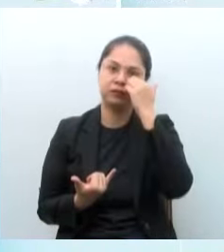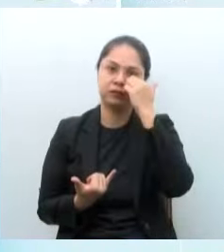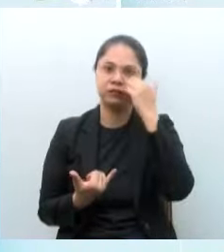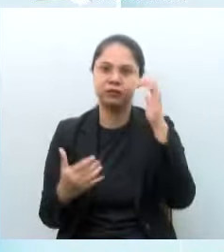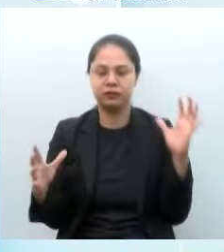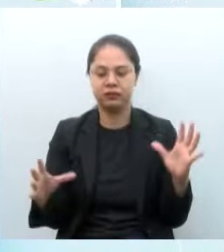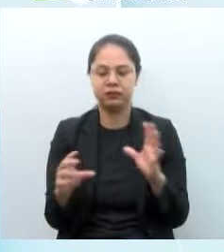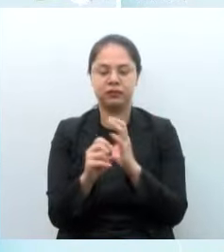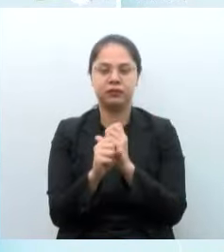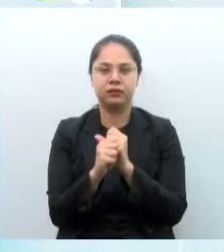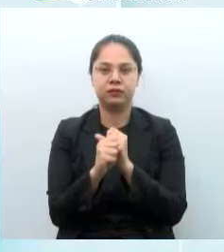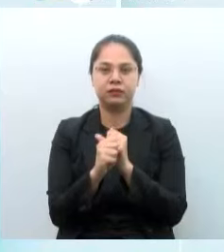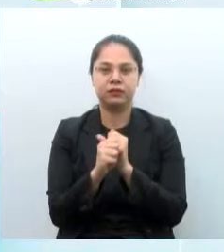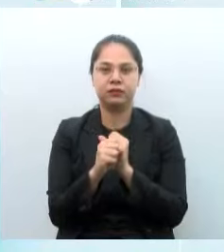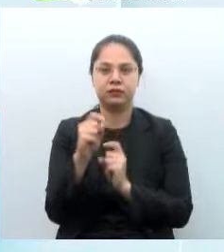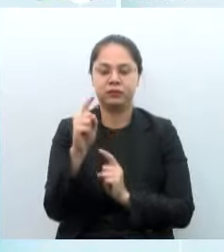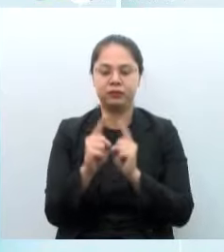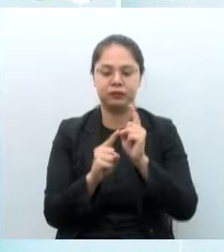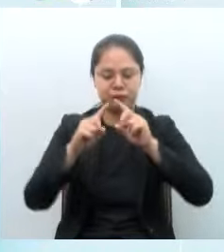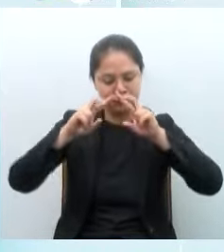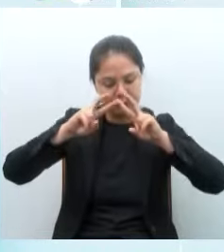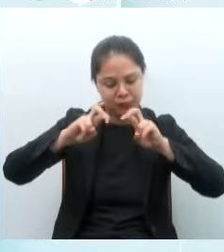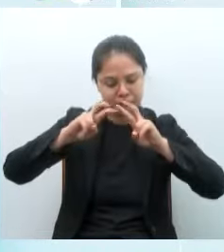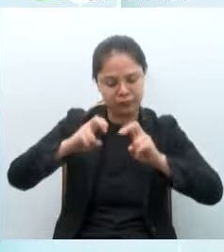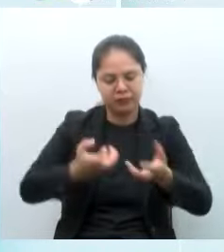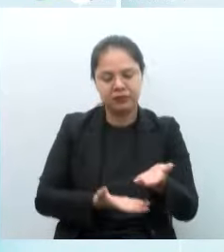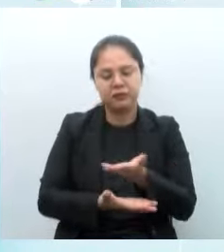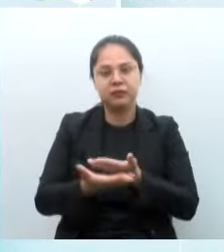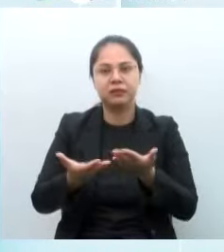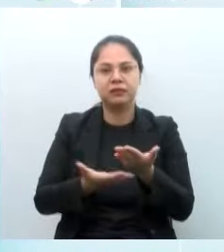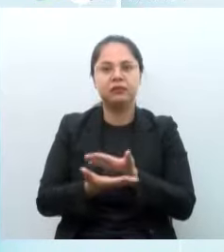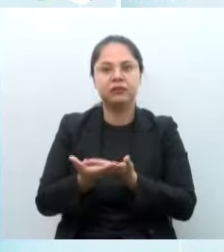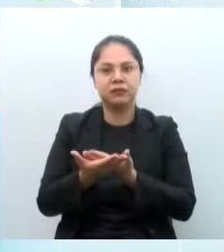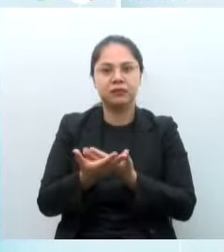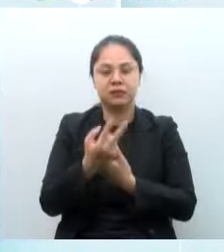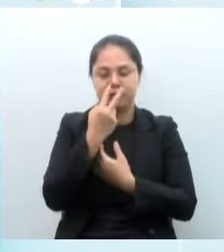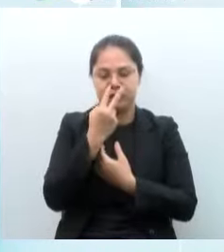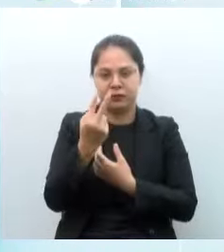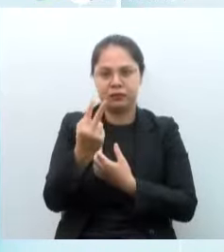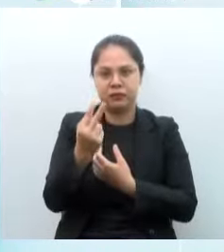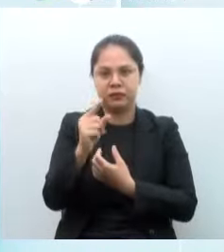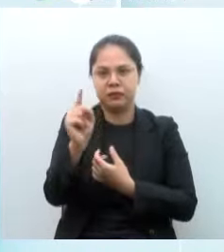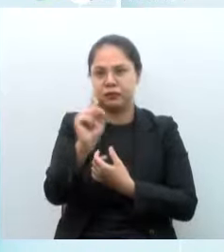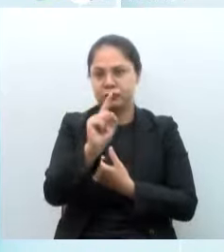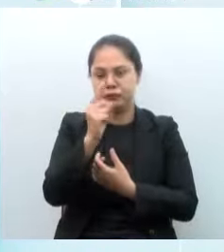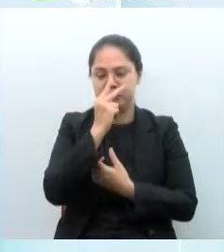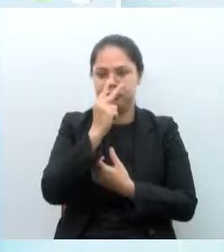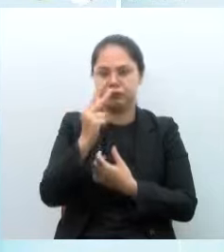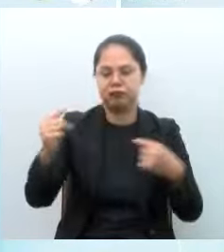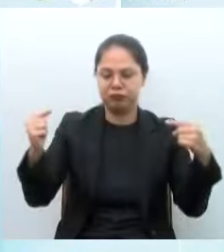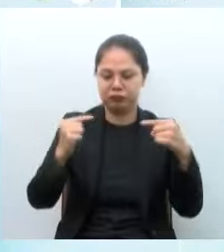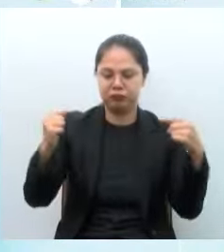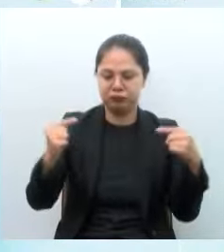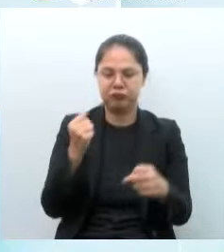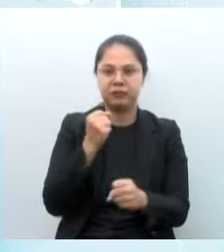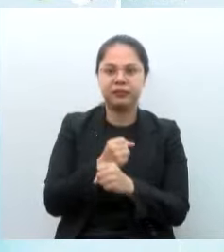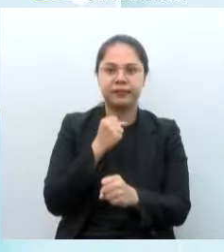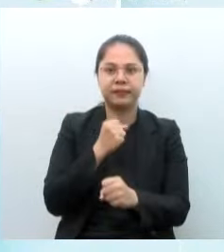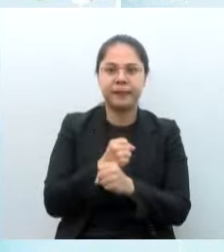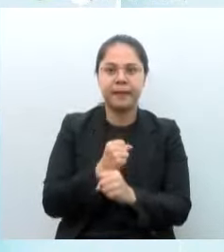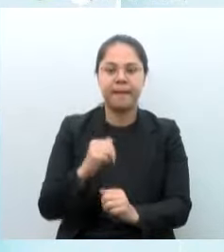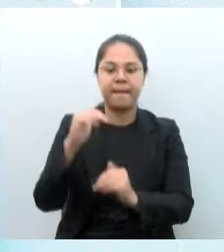าเพื่อจะทำวิเคราะห์นะครับสังเคราะห์ว่าตัวไหนมันซ้ำซ้อนไม่ซ้ำซ้อนนี่โดยก